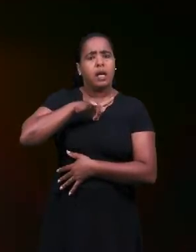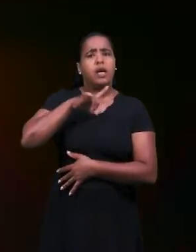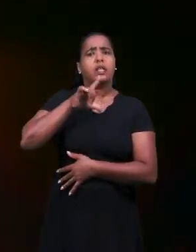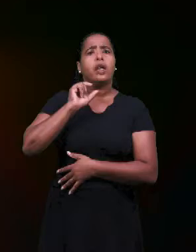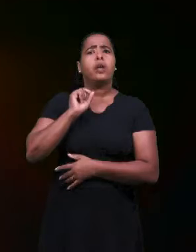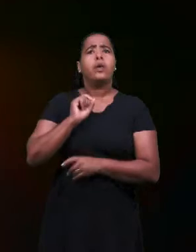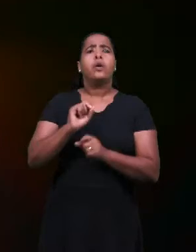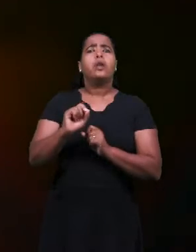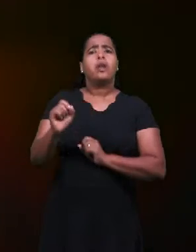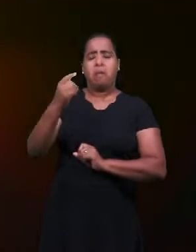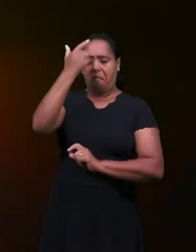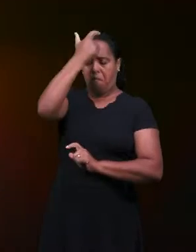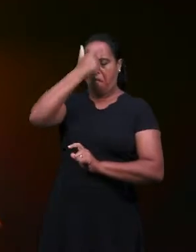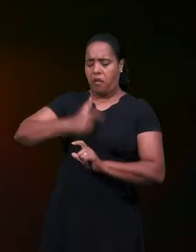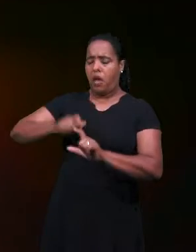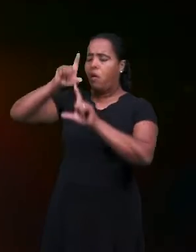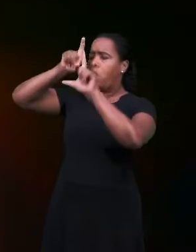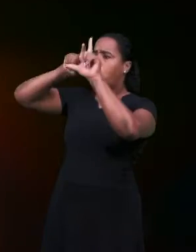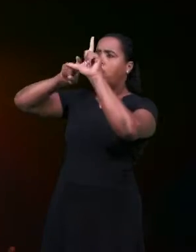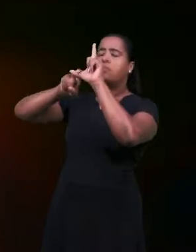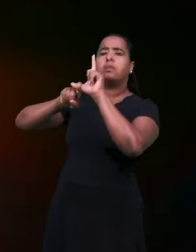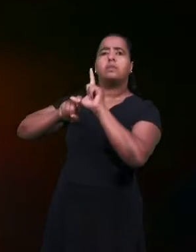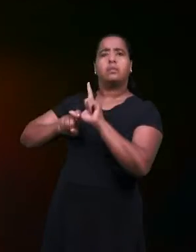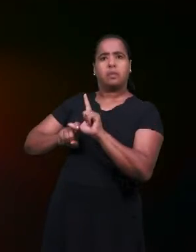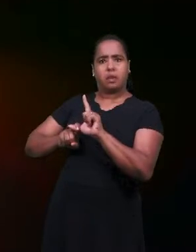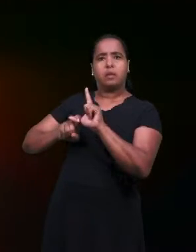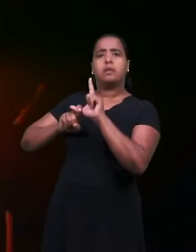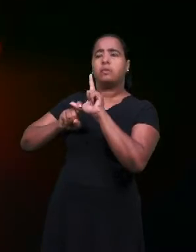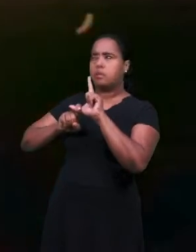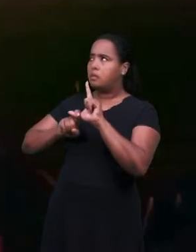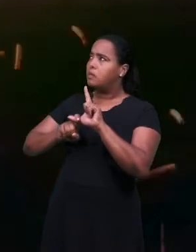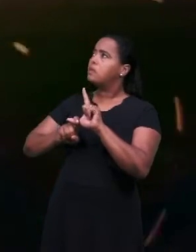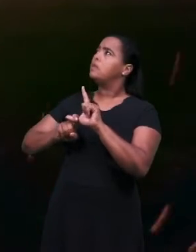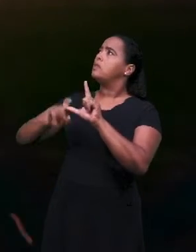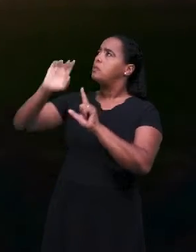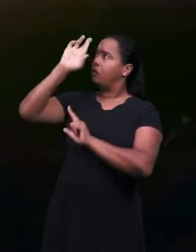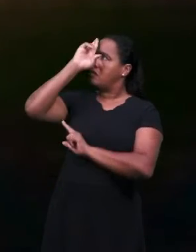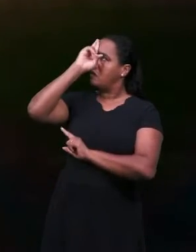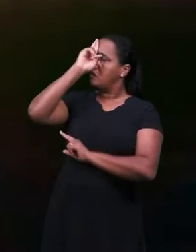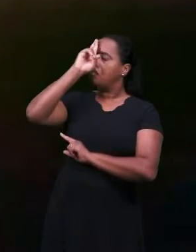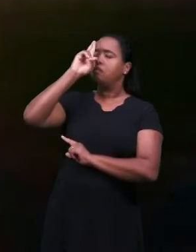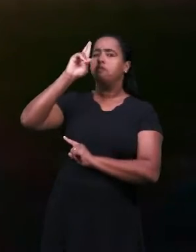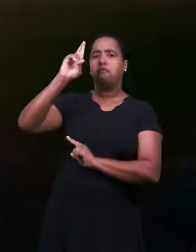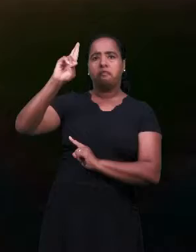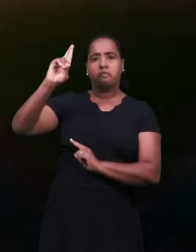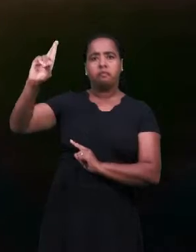все то, чем я обязан Тебе, Господь.